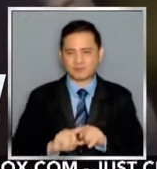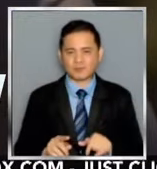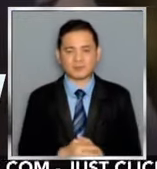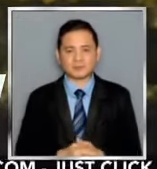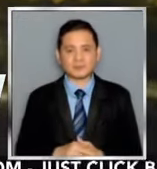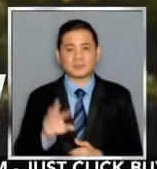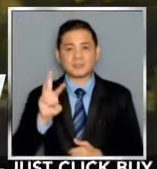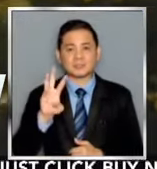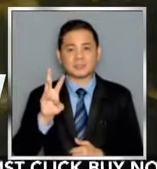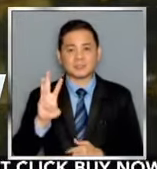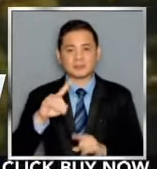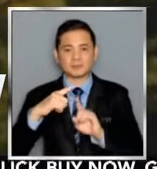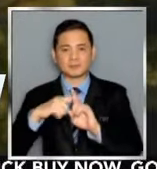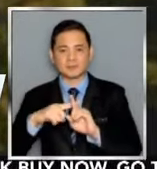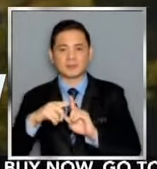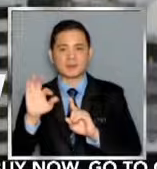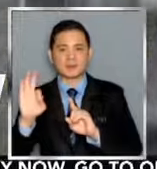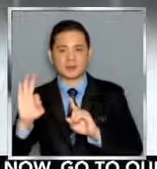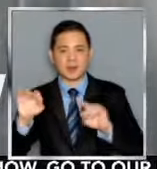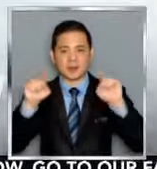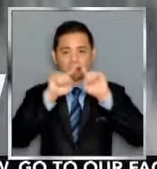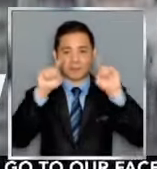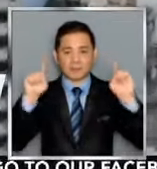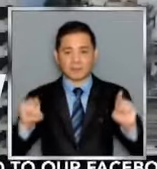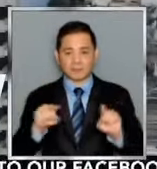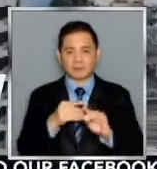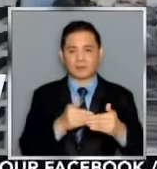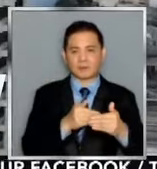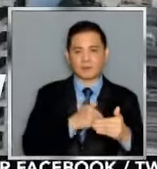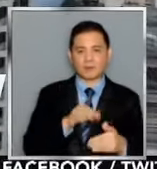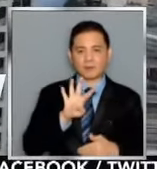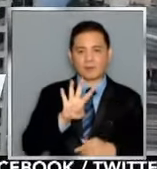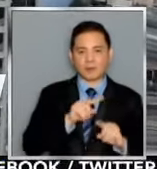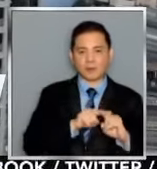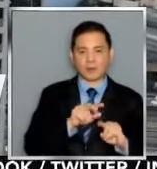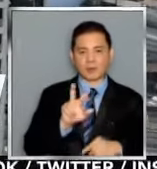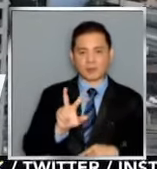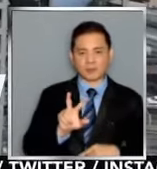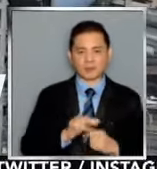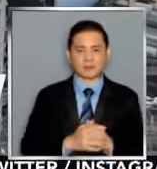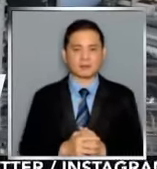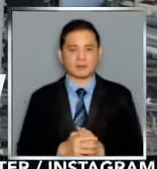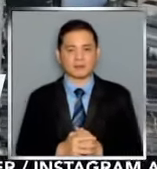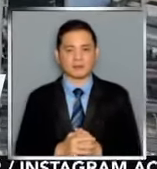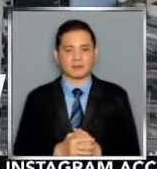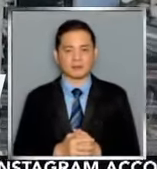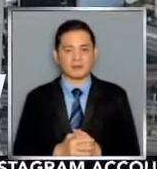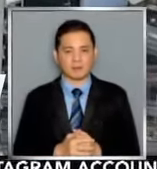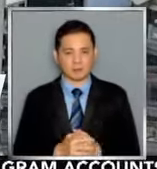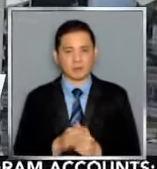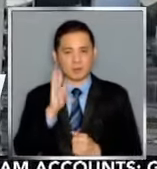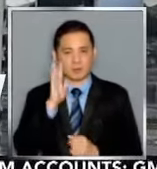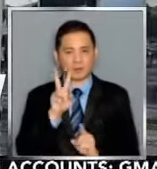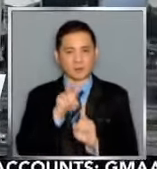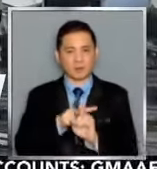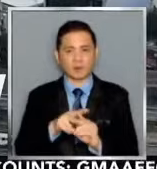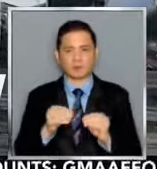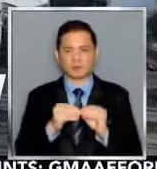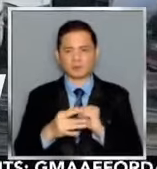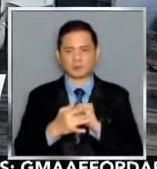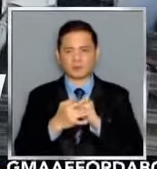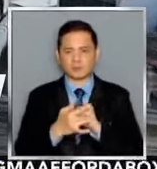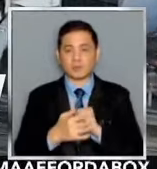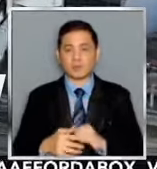sa tradisyonal na 4x3. Para ma-apply ang full-height anamorphic technology, nag-invest ang